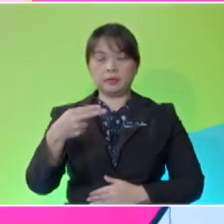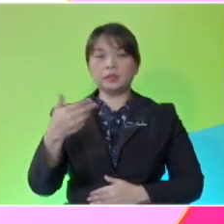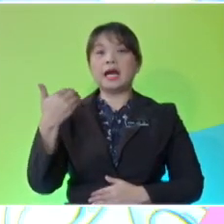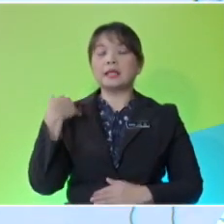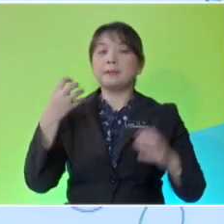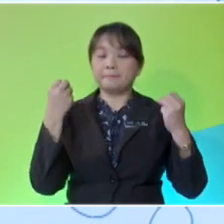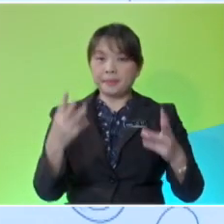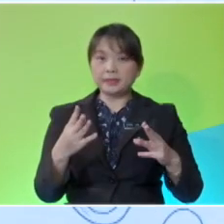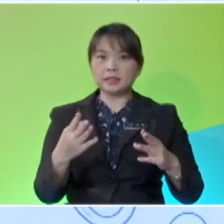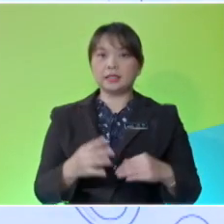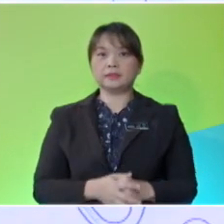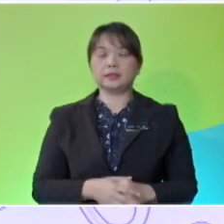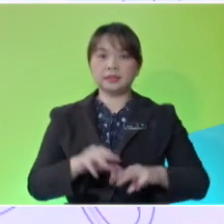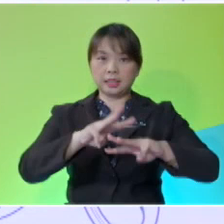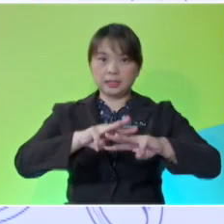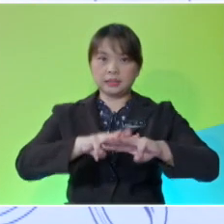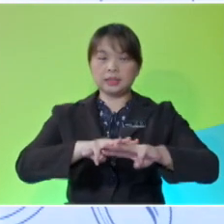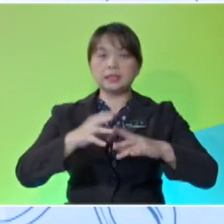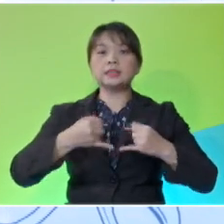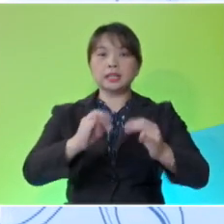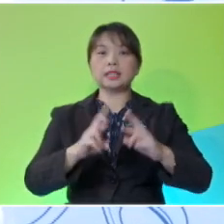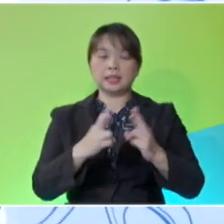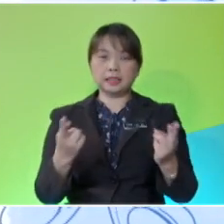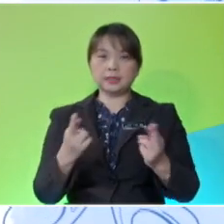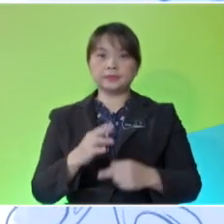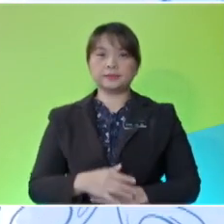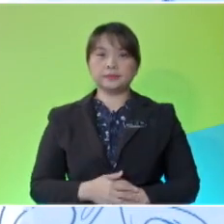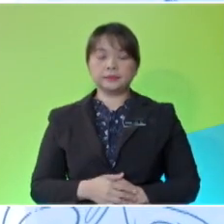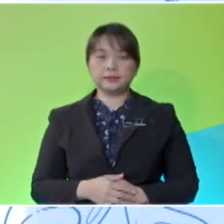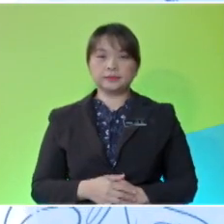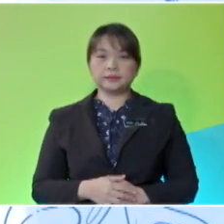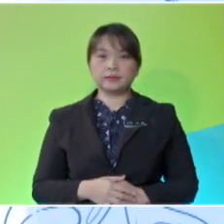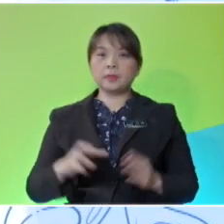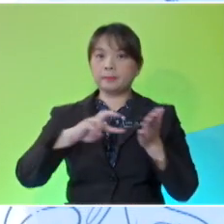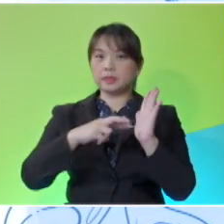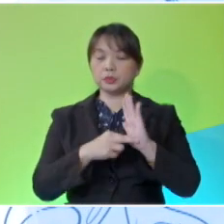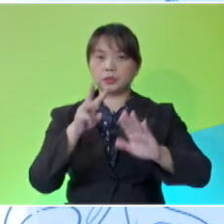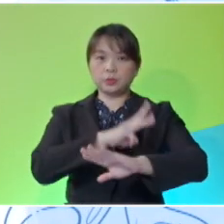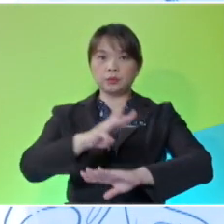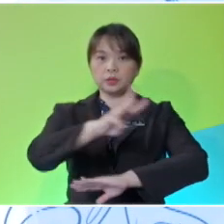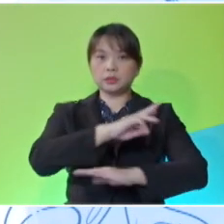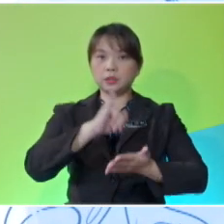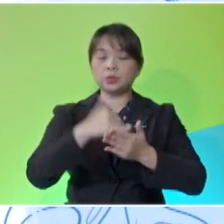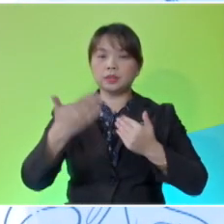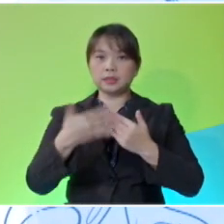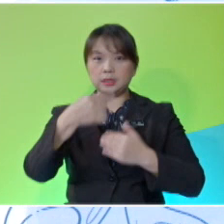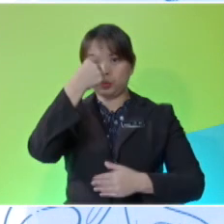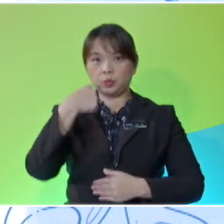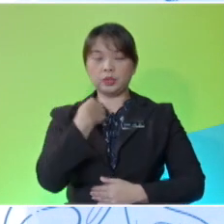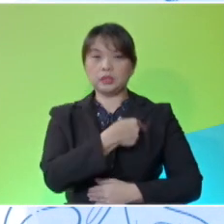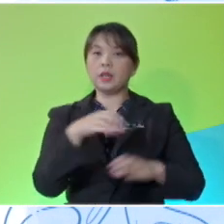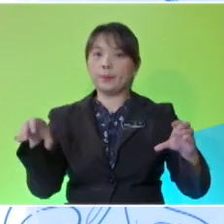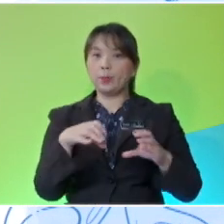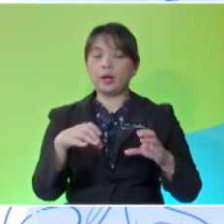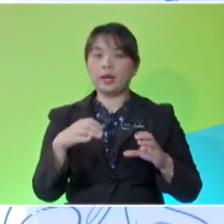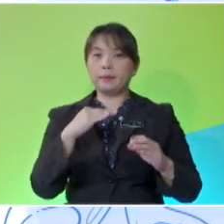Raya di mana kita tahu bahwa kalau kawasan yang banyak jaringan Jalan Raya bermaksud kawasan itu senang untuk kita buat pembinaan lah